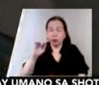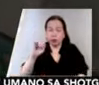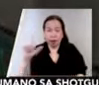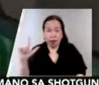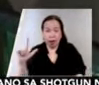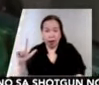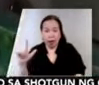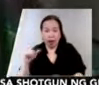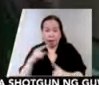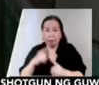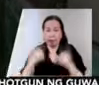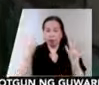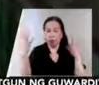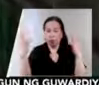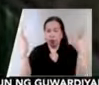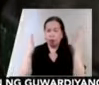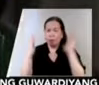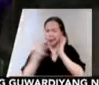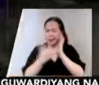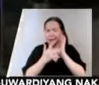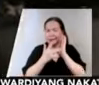forest.